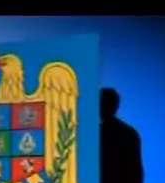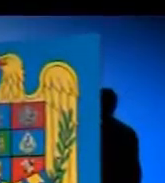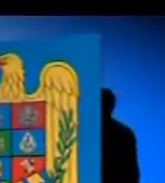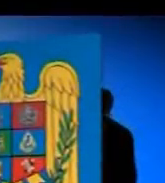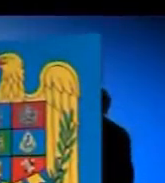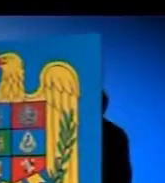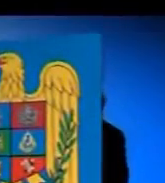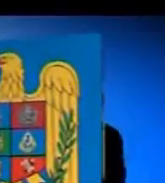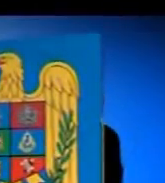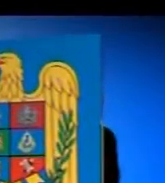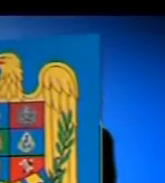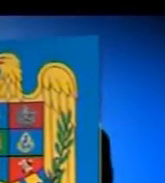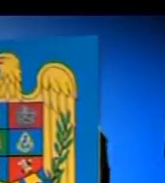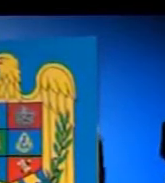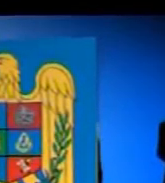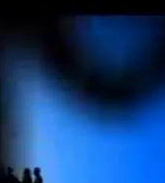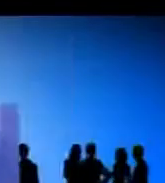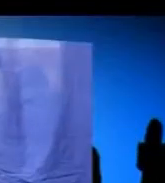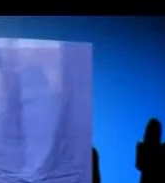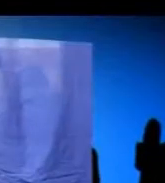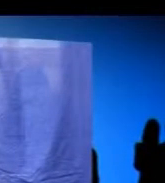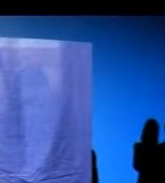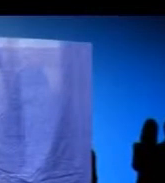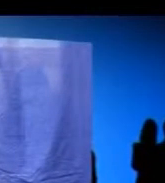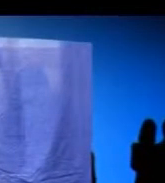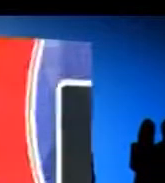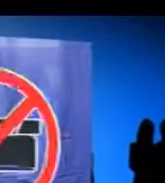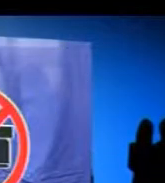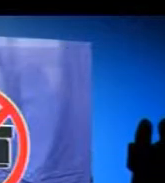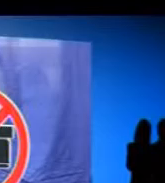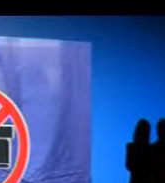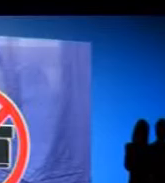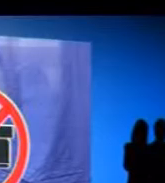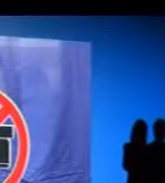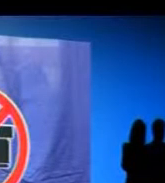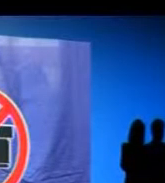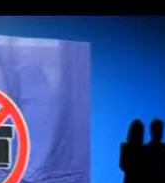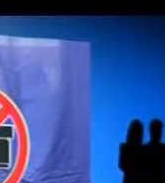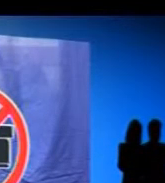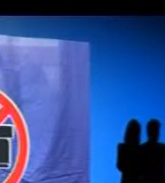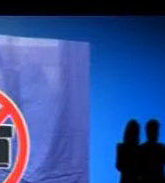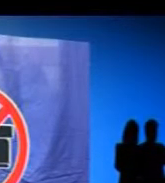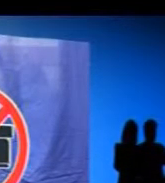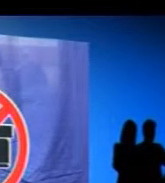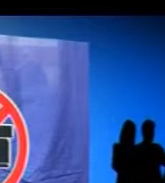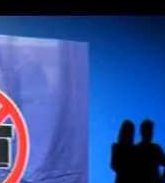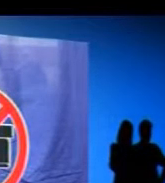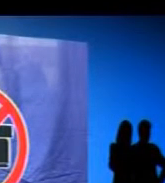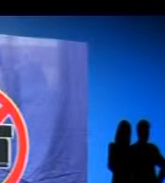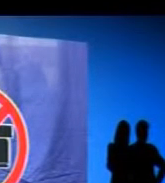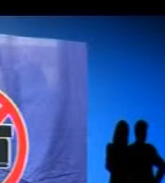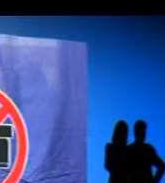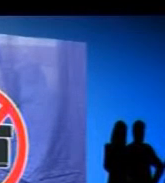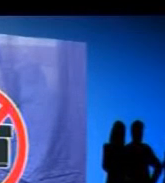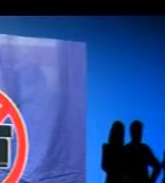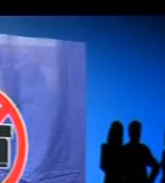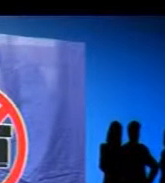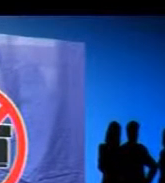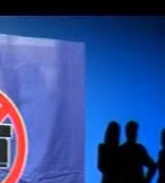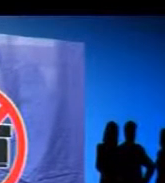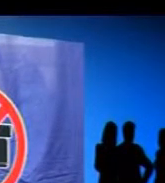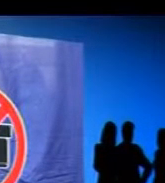Ministerul Afacerilor Interne te informează. Fotografierea sau filmarea, prin orice mijloace, a buletinului de vot de către alegători